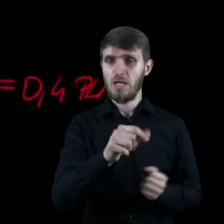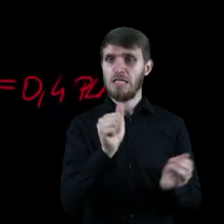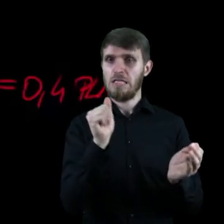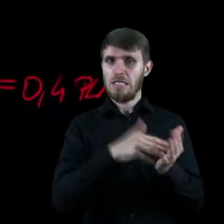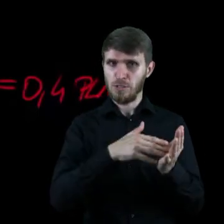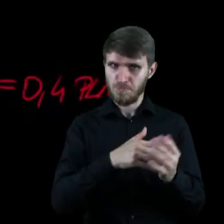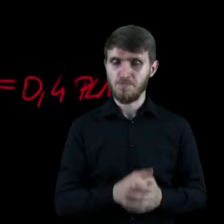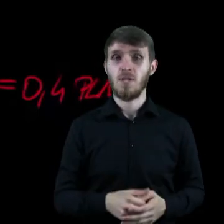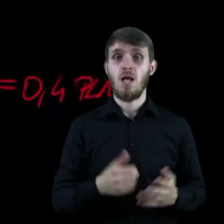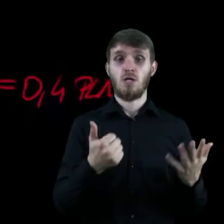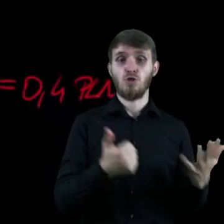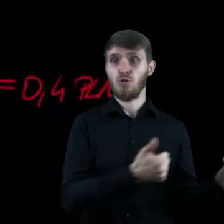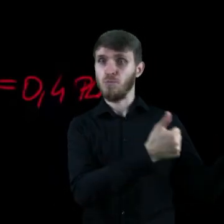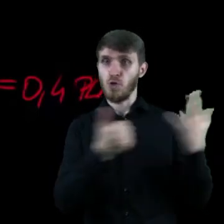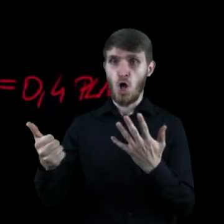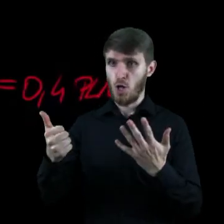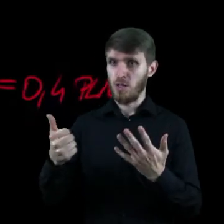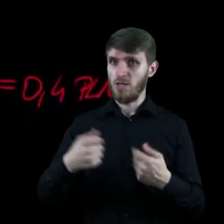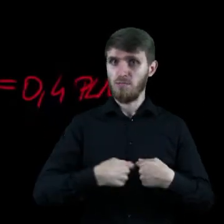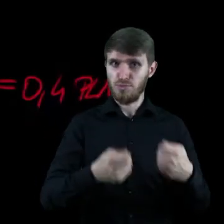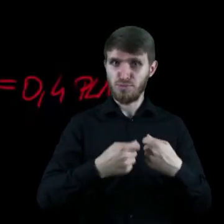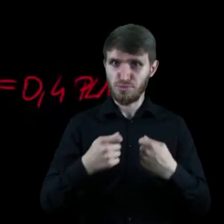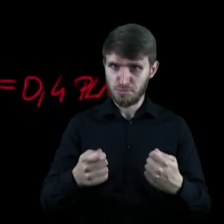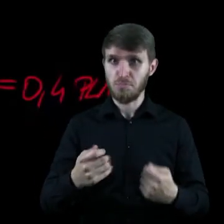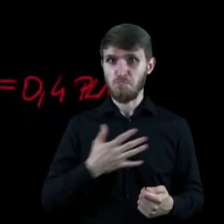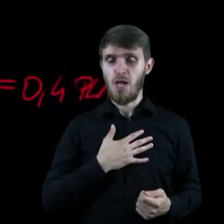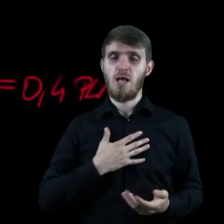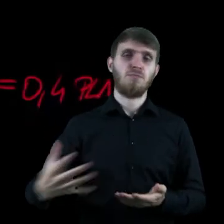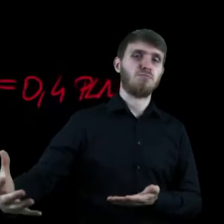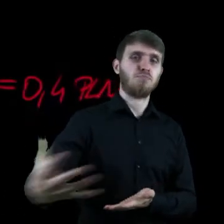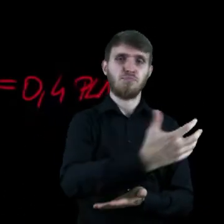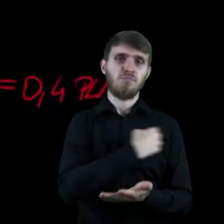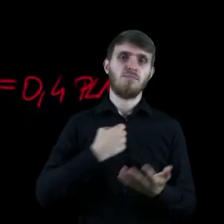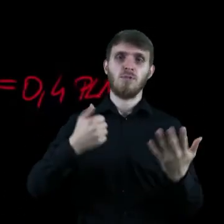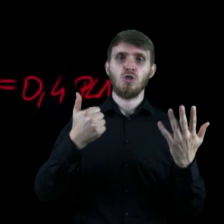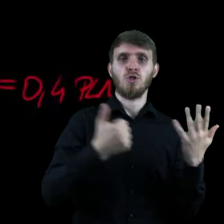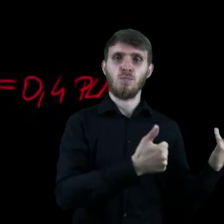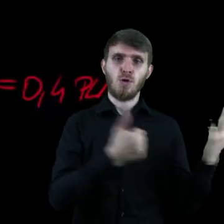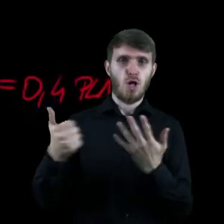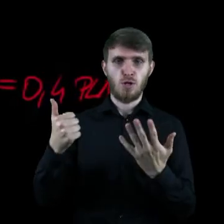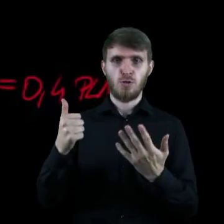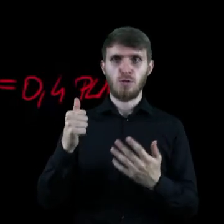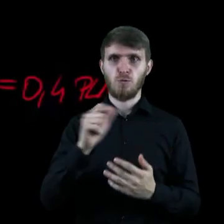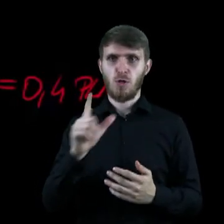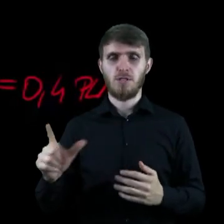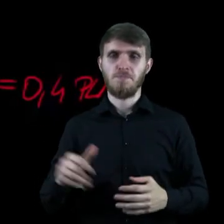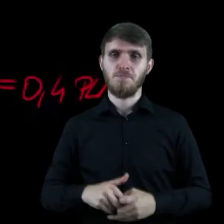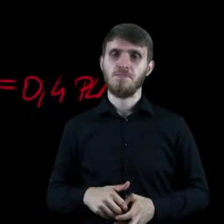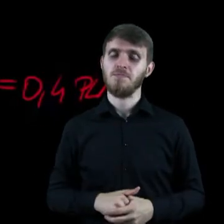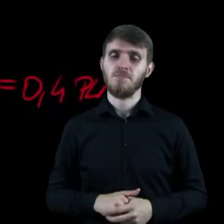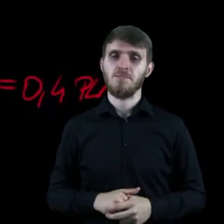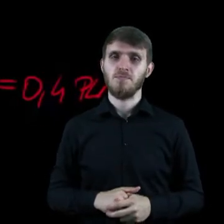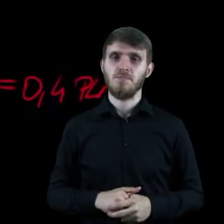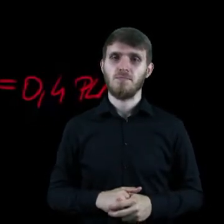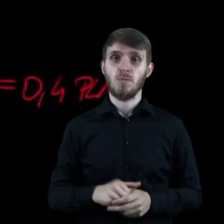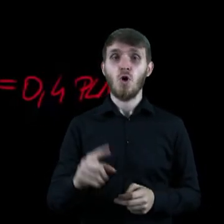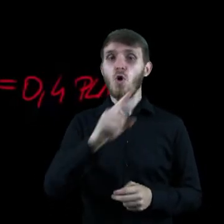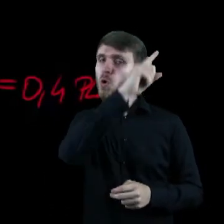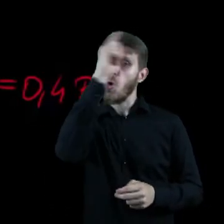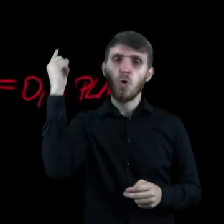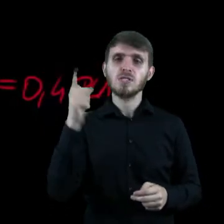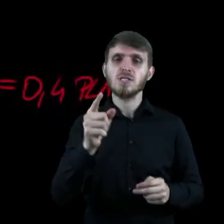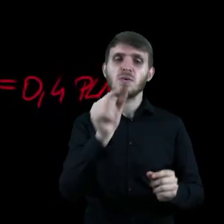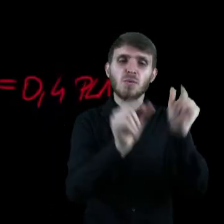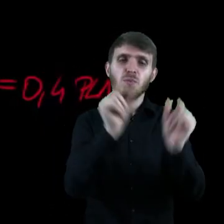o wartości nominalnej 1000 złotych, emitujemy 6 tysięcy takich bonów